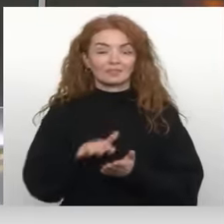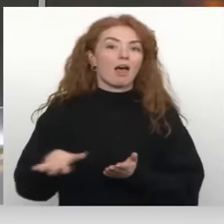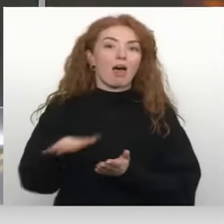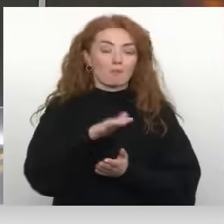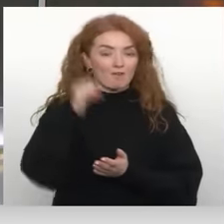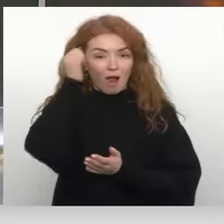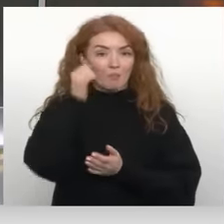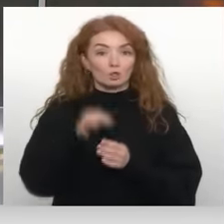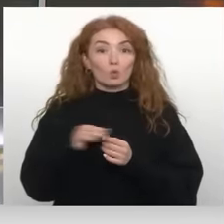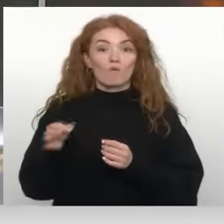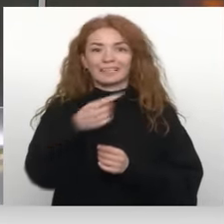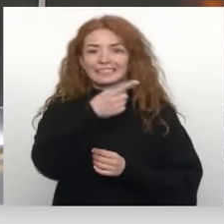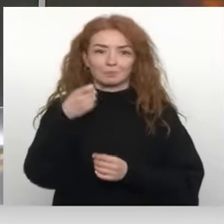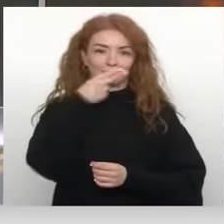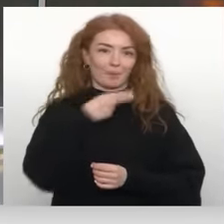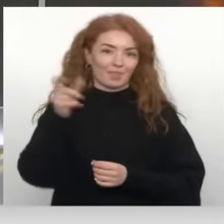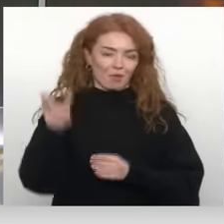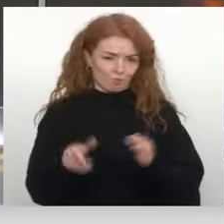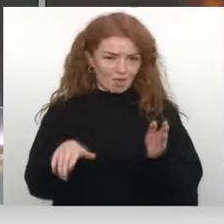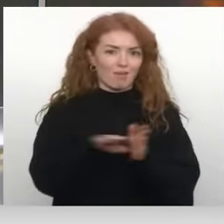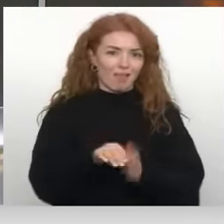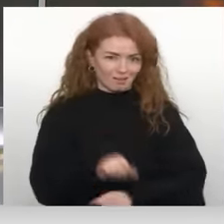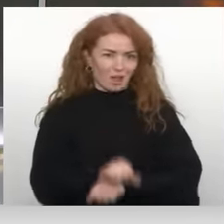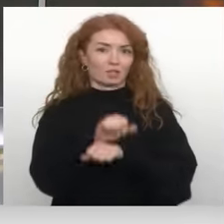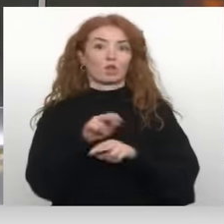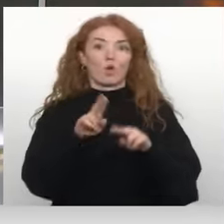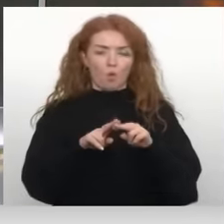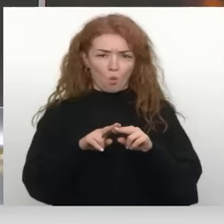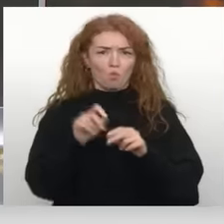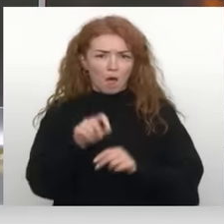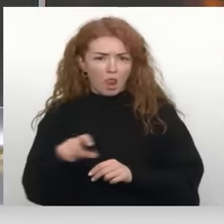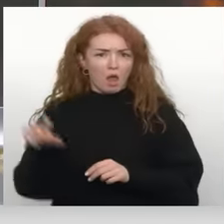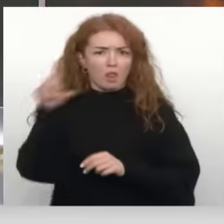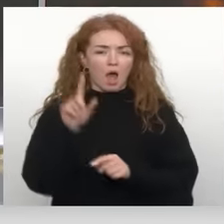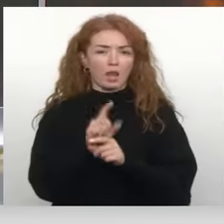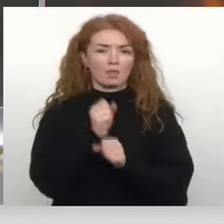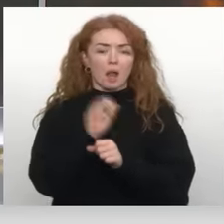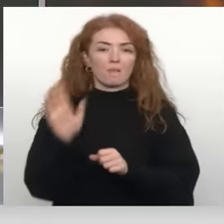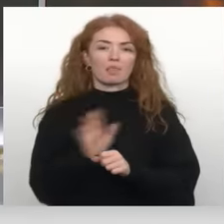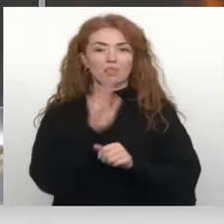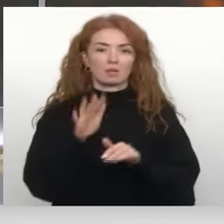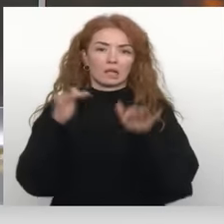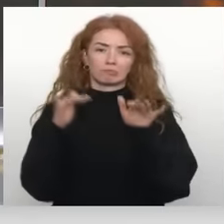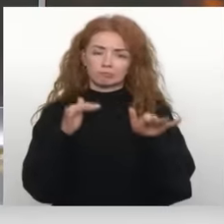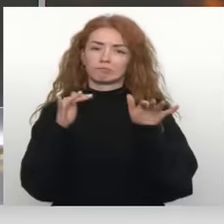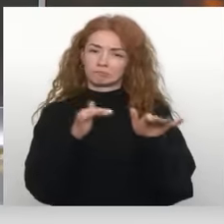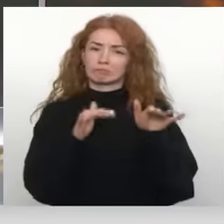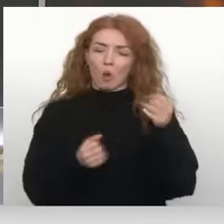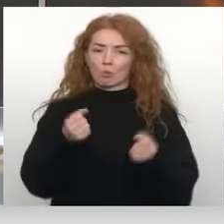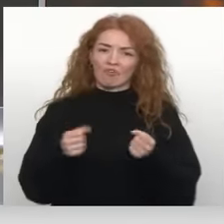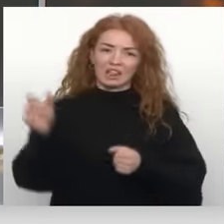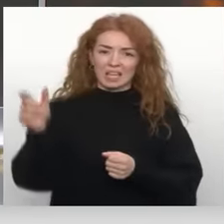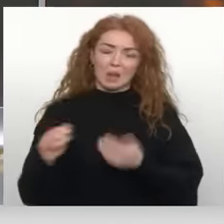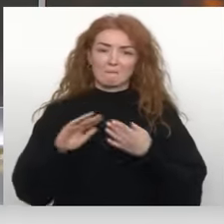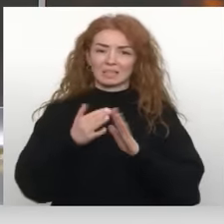novadā, vairāk nekā 100 zemnieku piedalījās akcijā, ievērojami palielinot darba dienas gaitas simtiem autovadītāju pilsētas